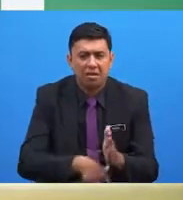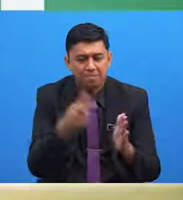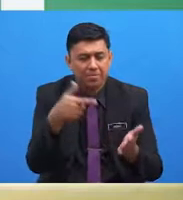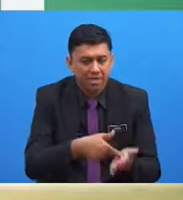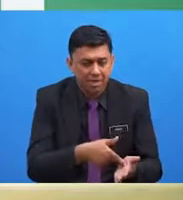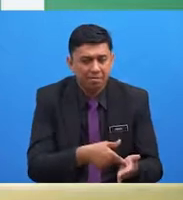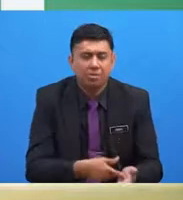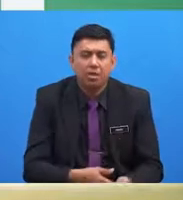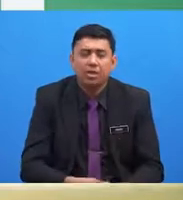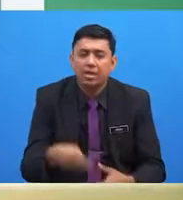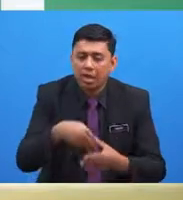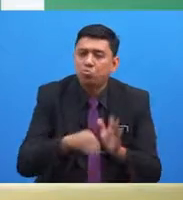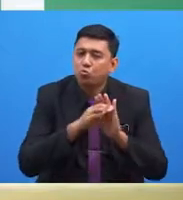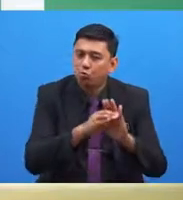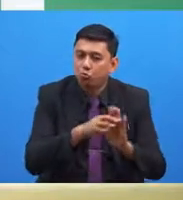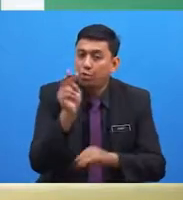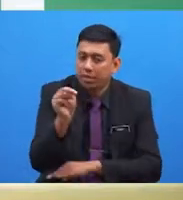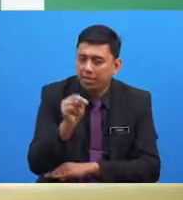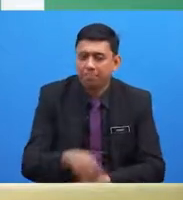dalam contoh yang disediakan.